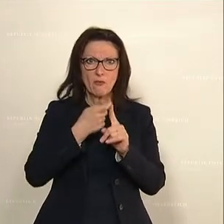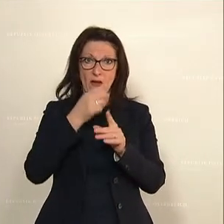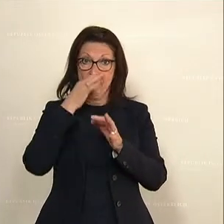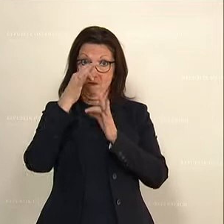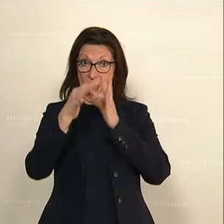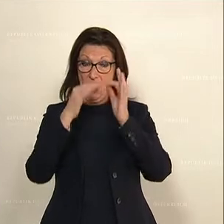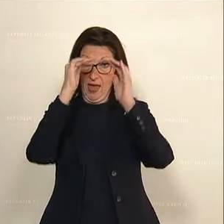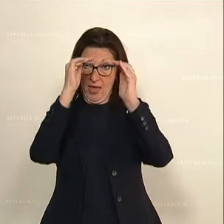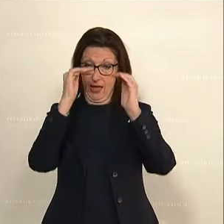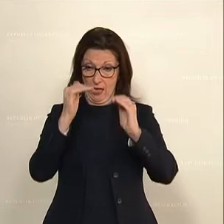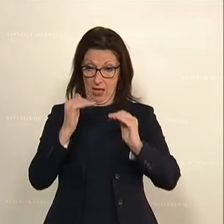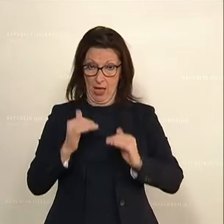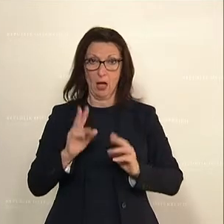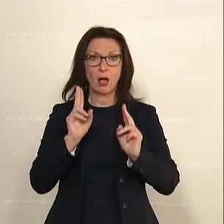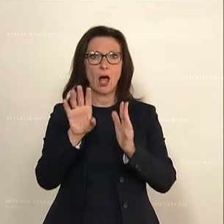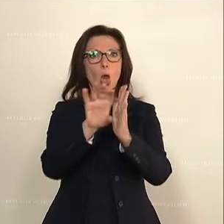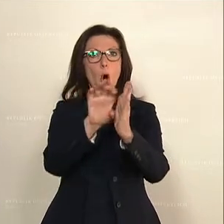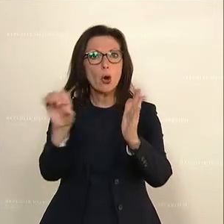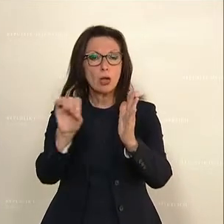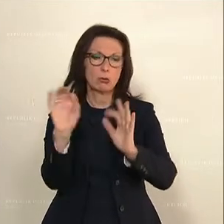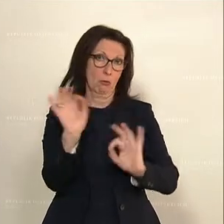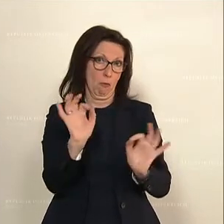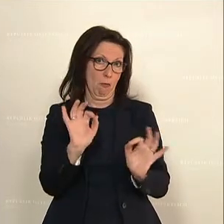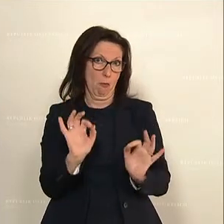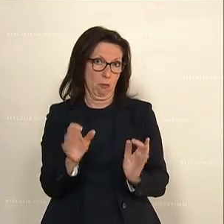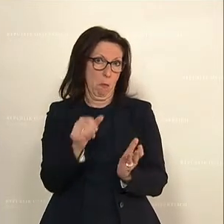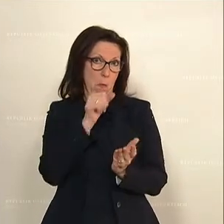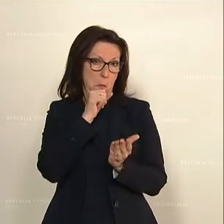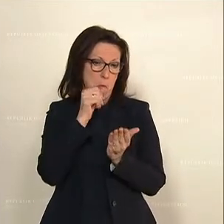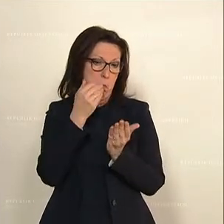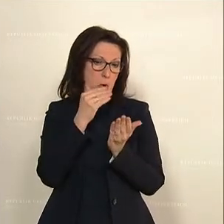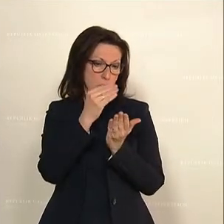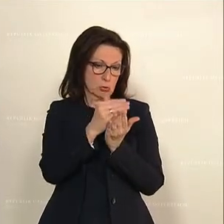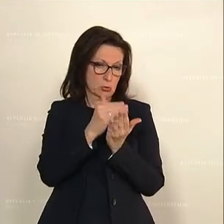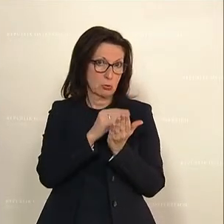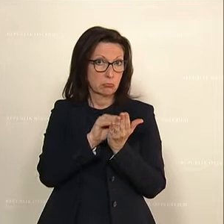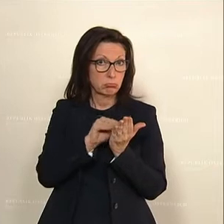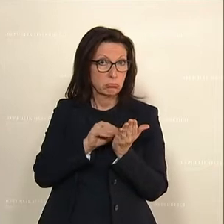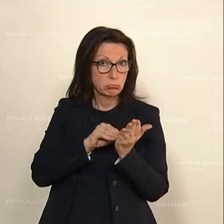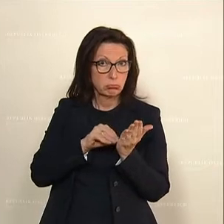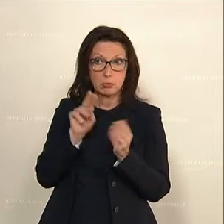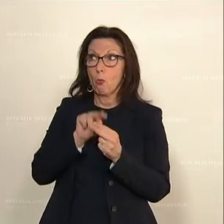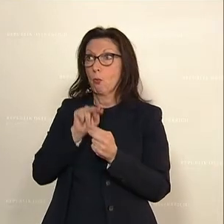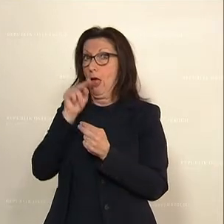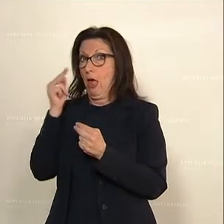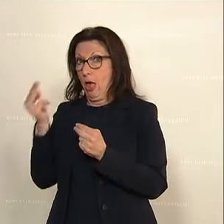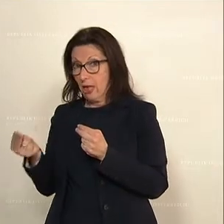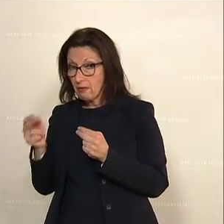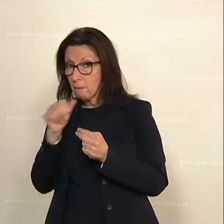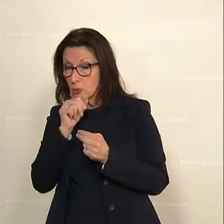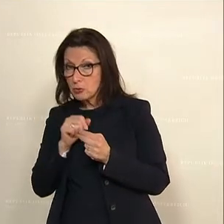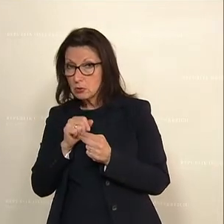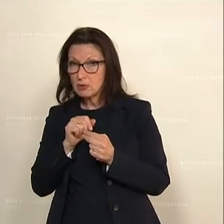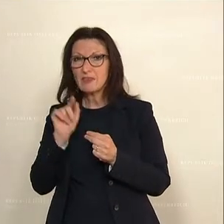kann man dann entweder online oder auch wieder postalisch beantworten. Und diese Antworten, die werden